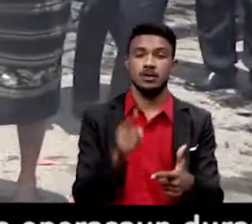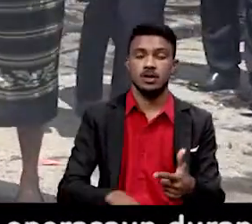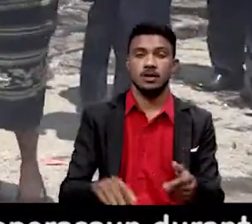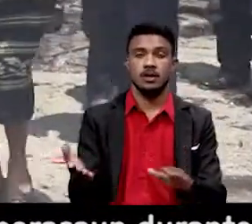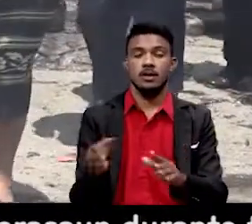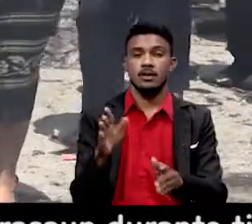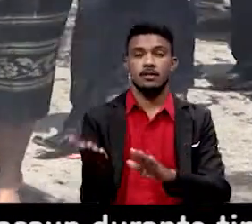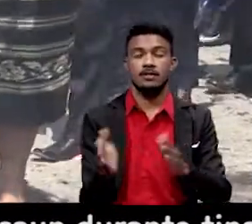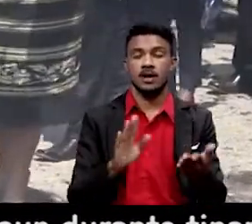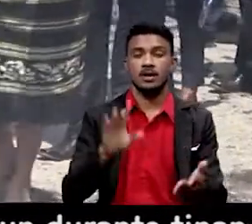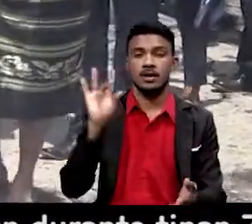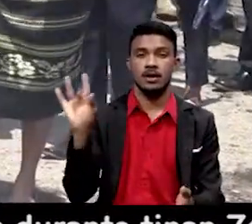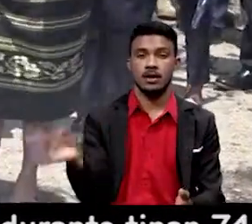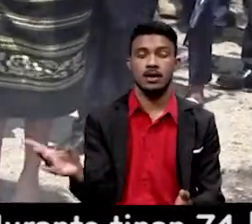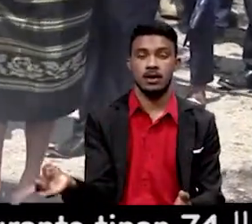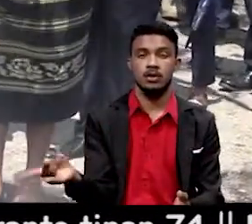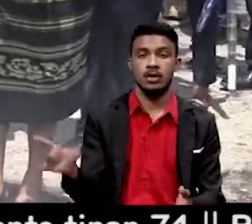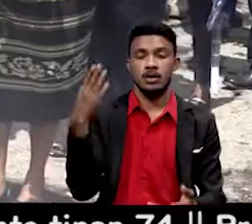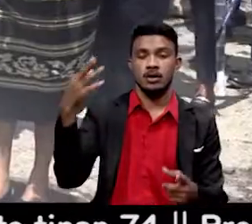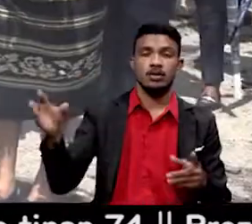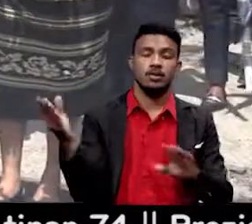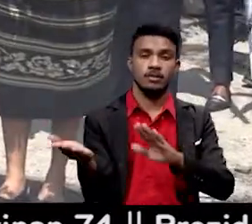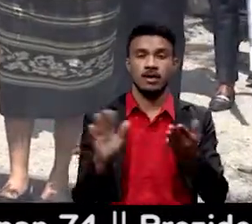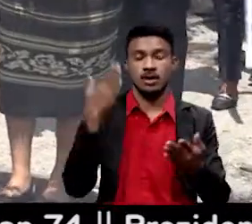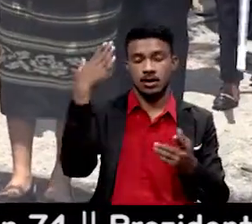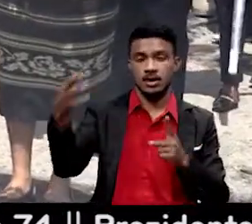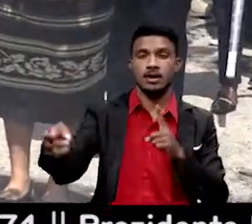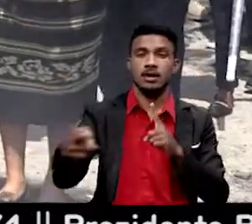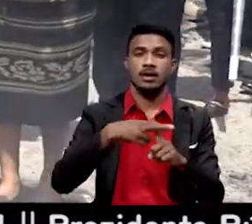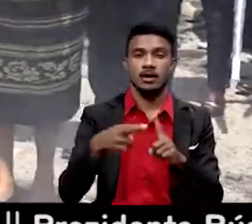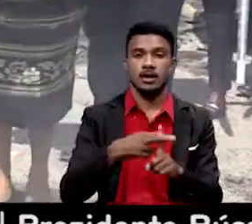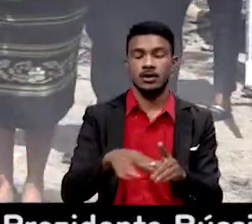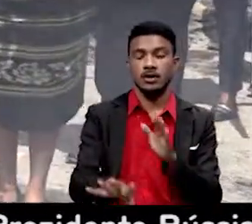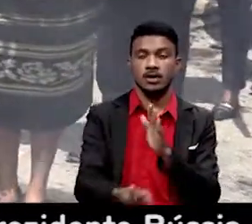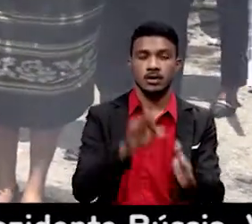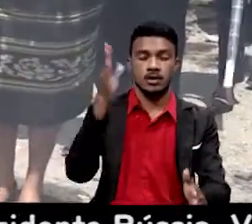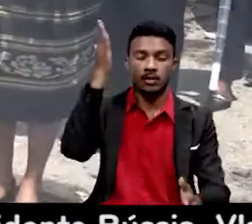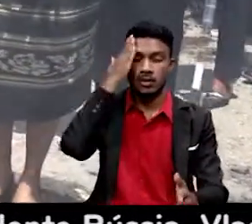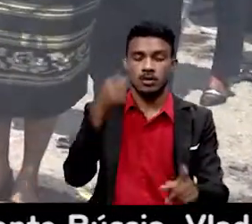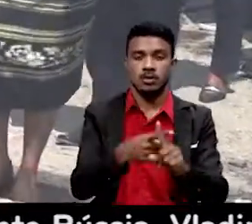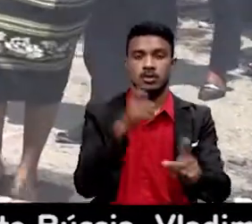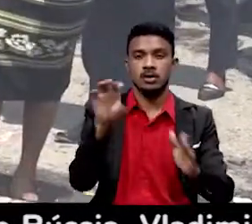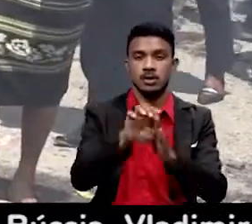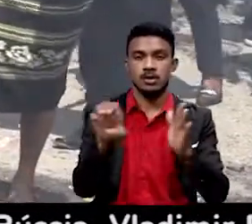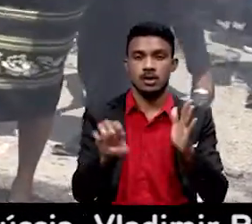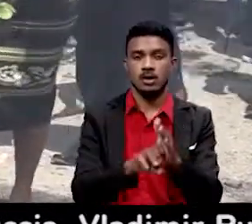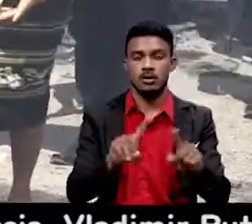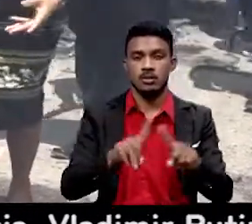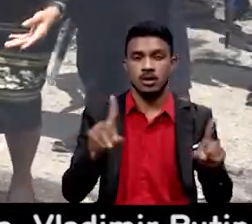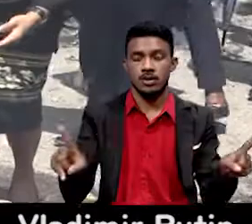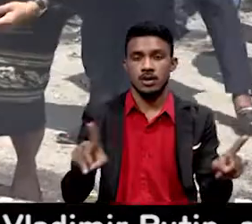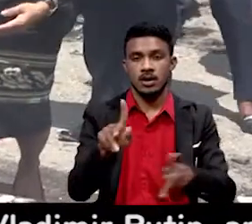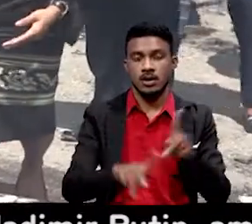nebe confirmado mate iha massacre 12 de novembro ne reta nona reconhecimento husi estado mai be ma mate